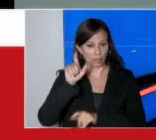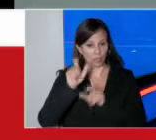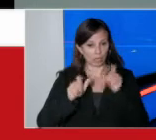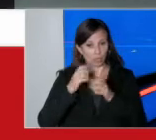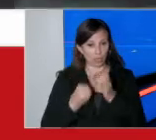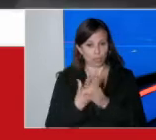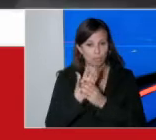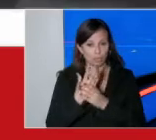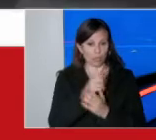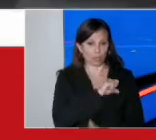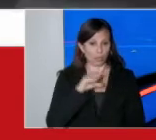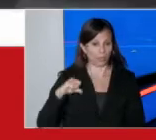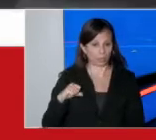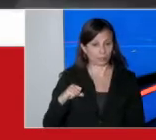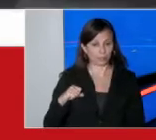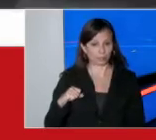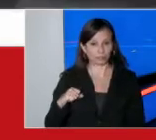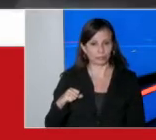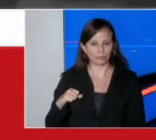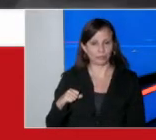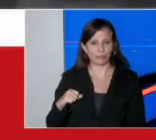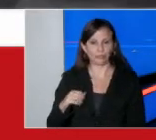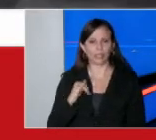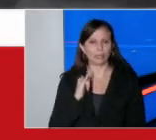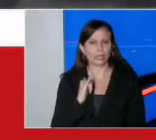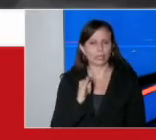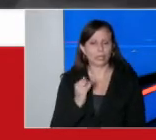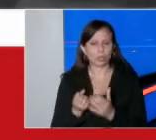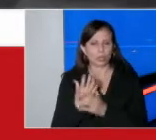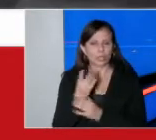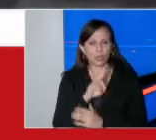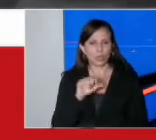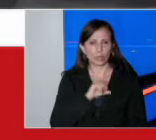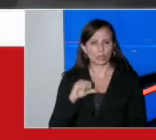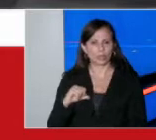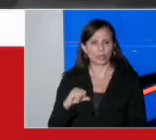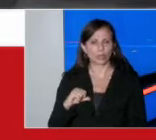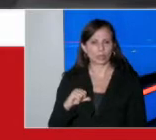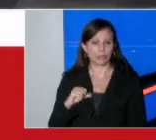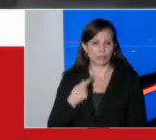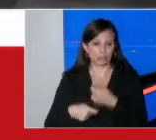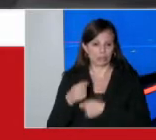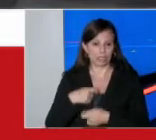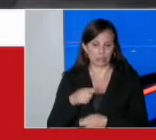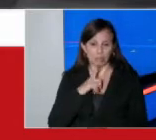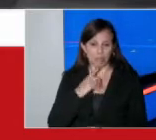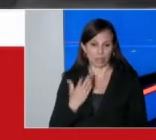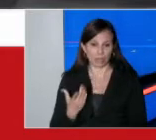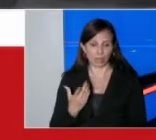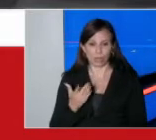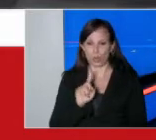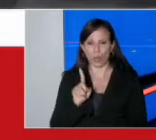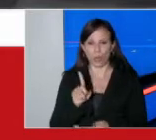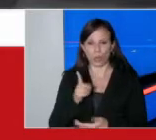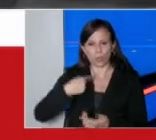אקו, הם כולם עצמאים. מה זה יוצר אם לא עצמאי? כן. ורובם עצמאים זהירים. לא כולם, מי שעכשיו אתם